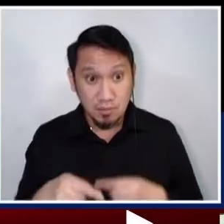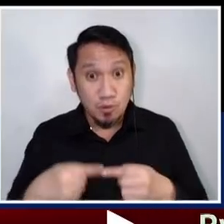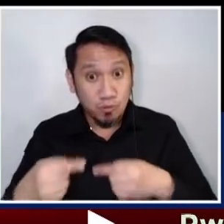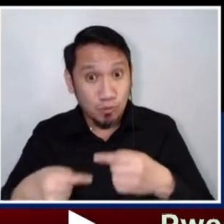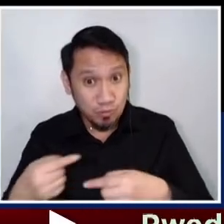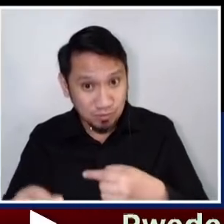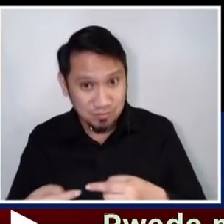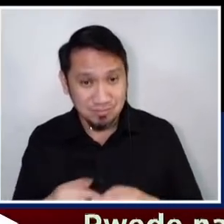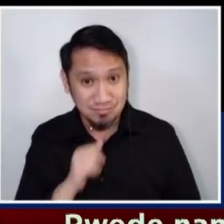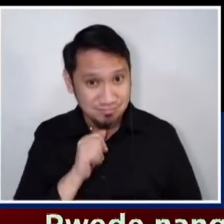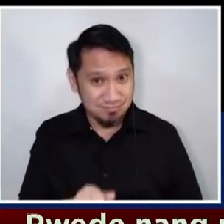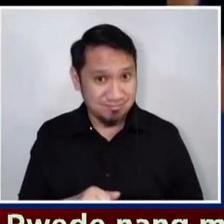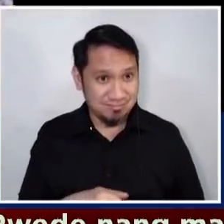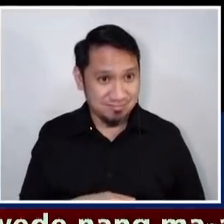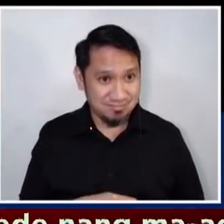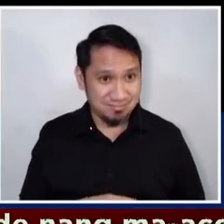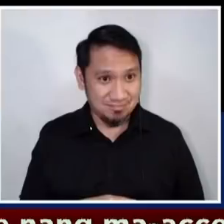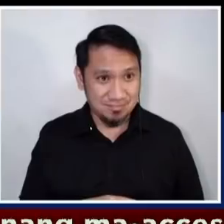pa.